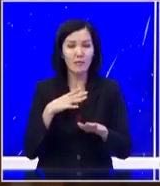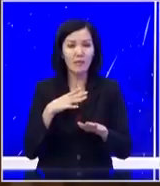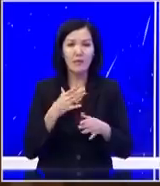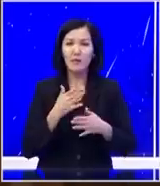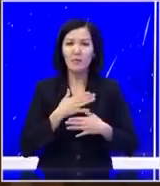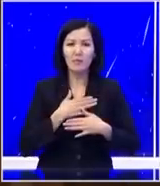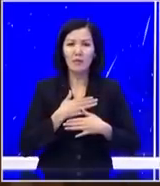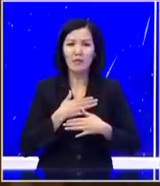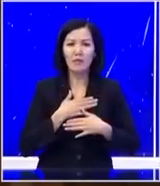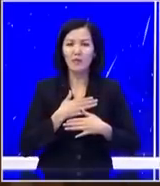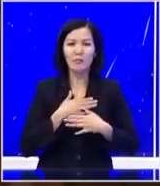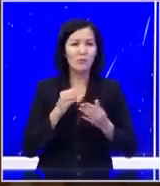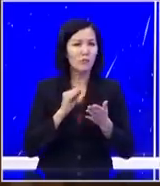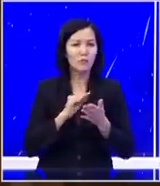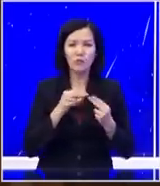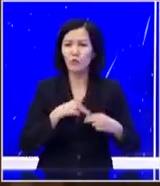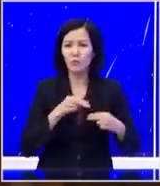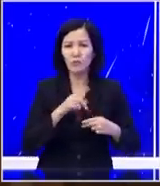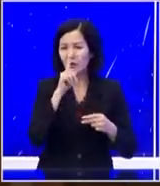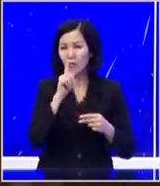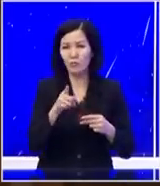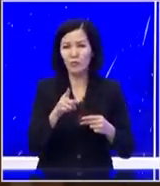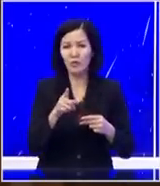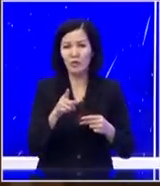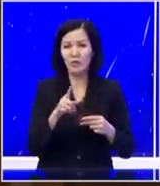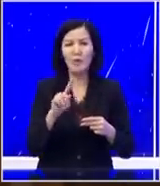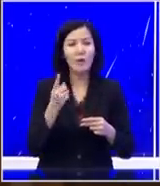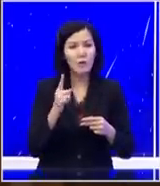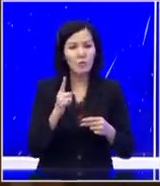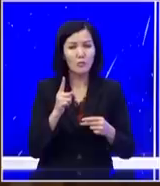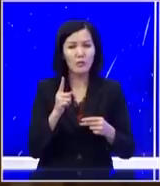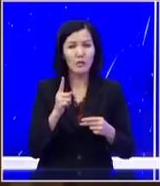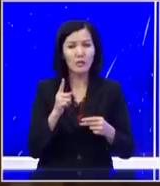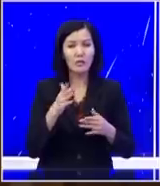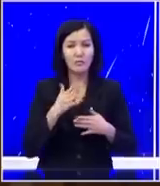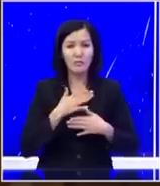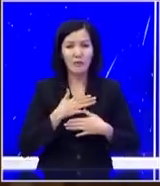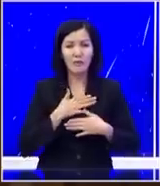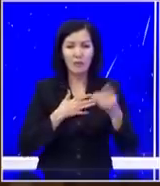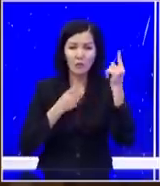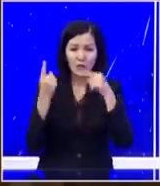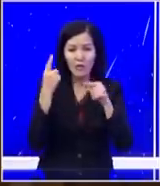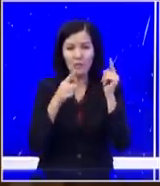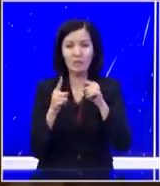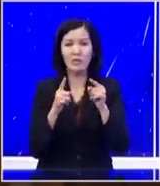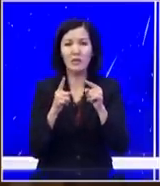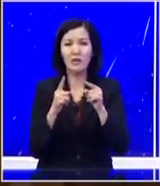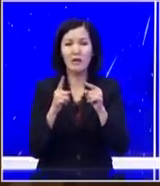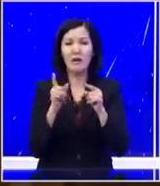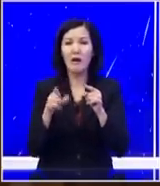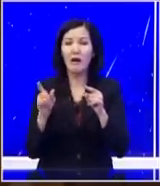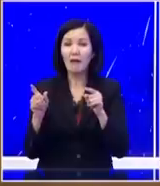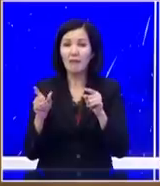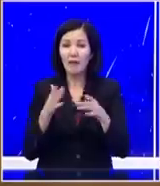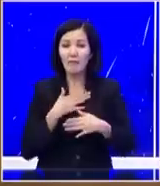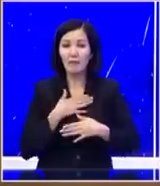Мен бұл жұмысқа бармаймын деді. Мен айттым, неге десем, мен енді творческий адаммын ғой. Мен творческий адам,